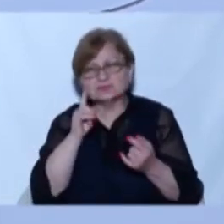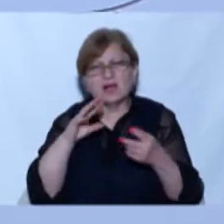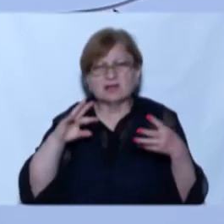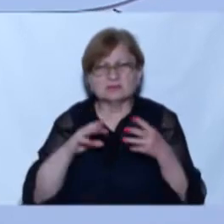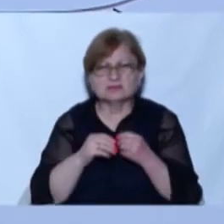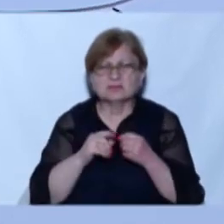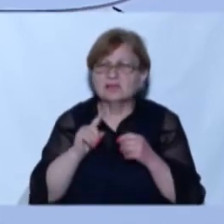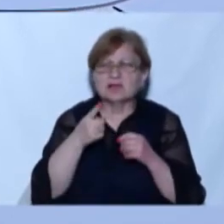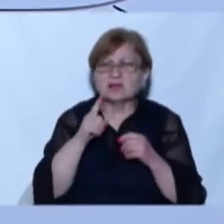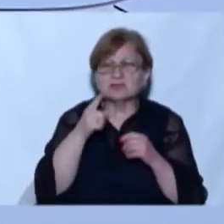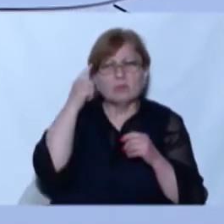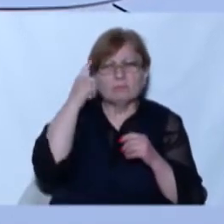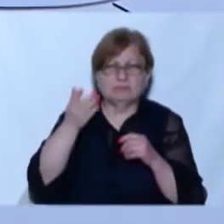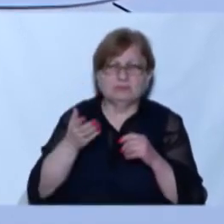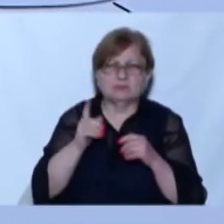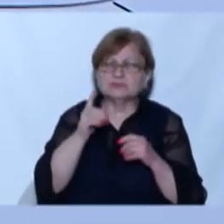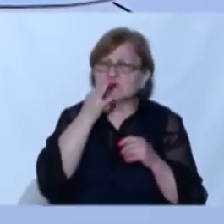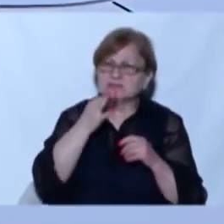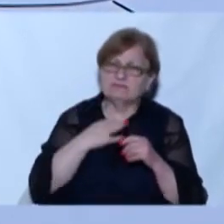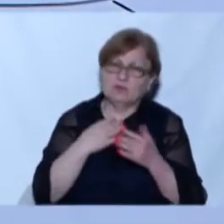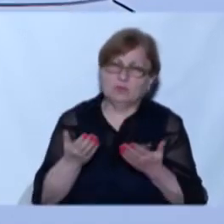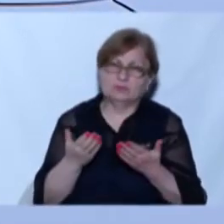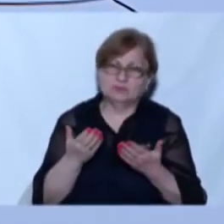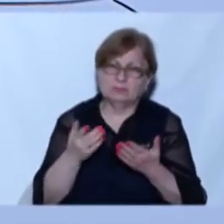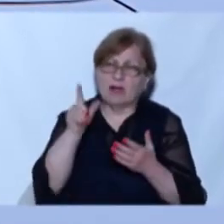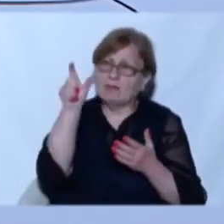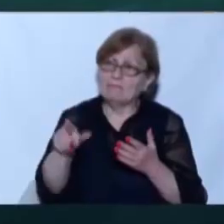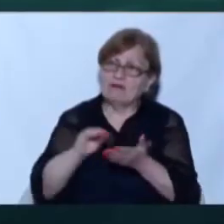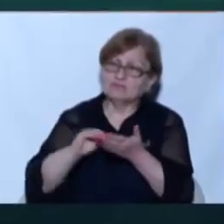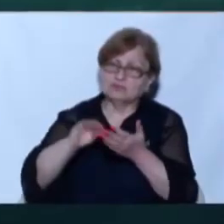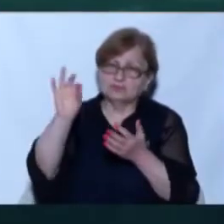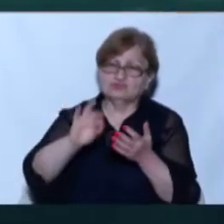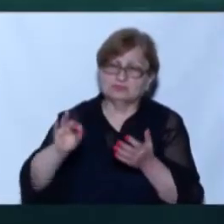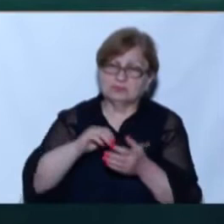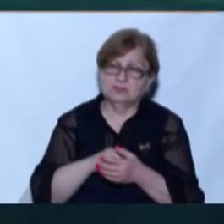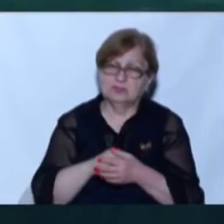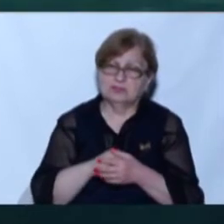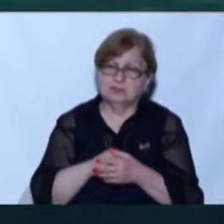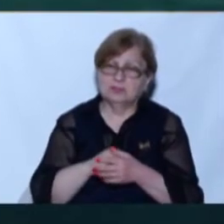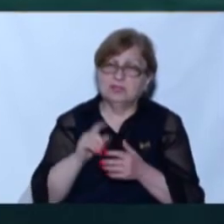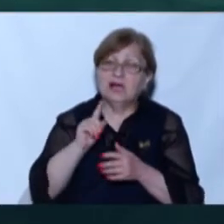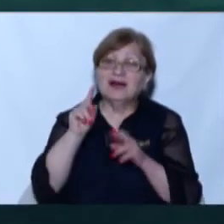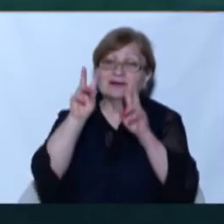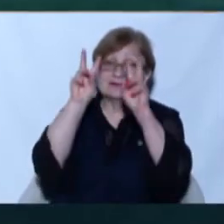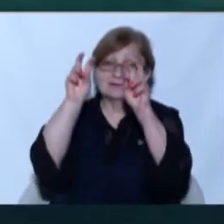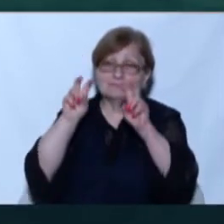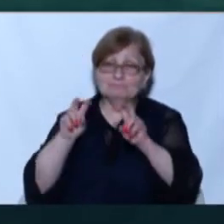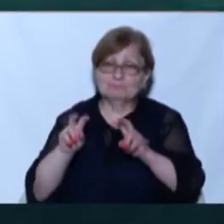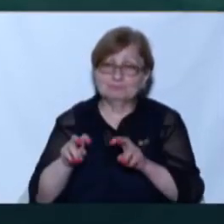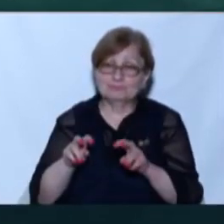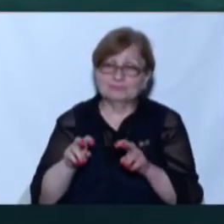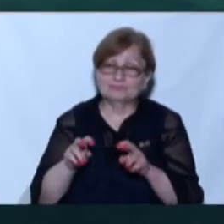თქვენი აზრით, რატომ? რას გვეუბნება ეს ავტორის შესახებ? და ბოლოს, რათემები, აი ამაში